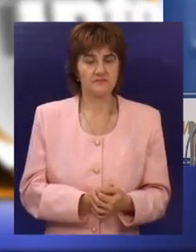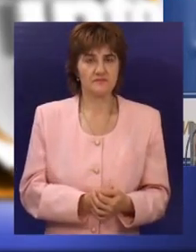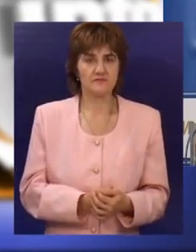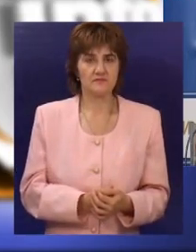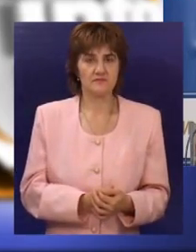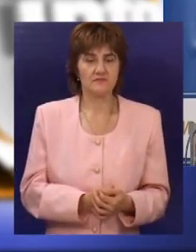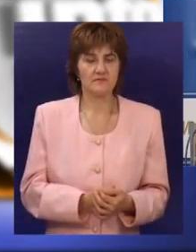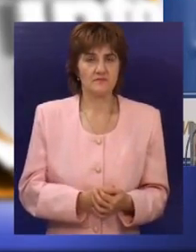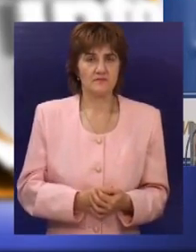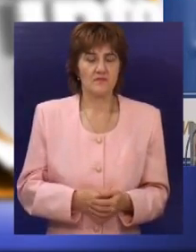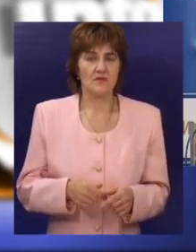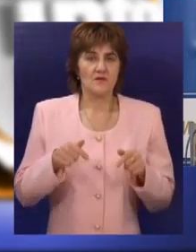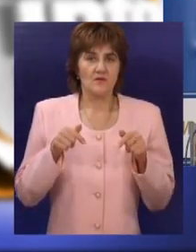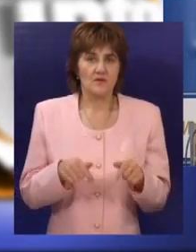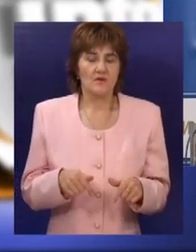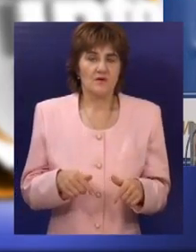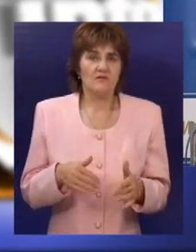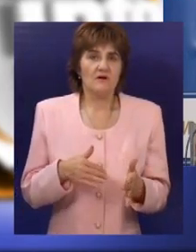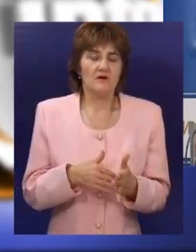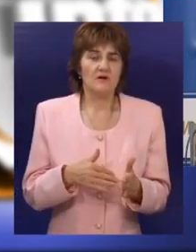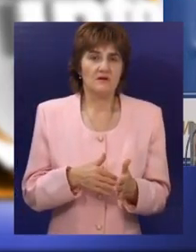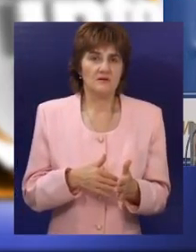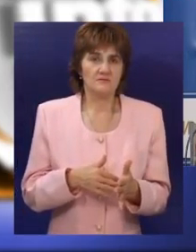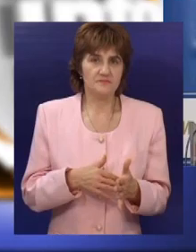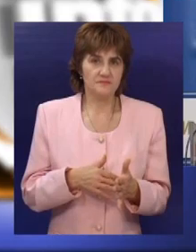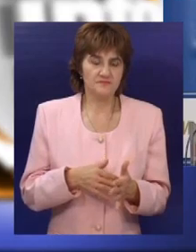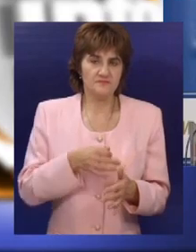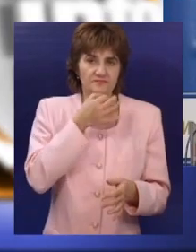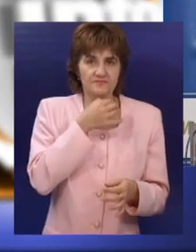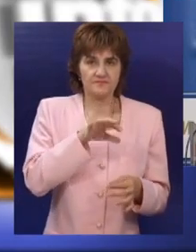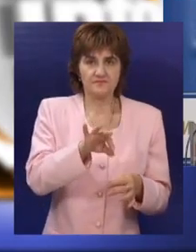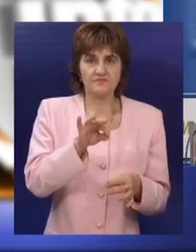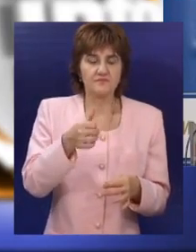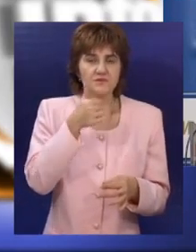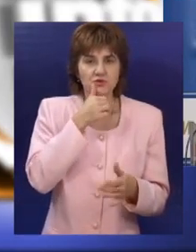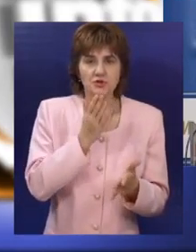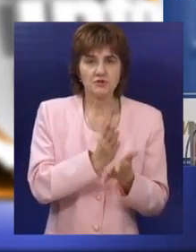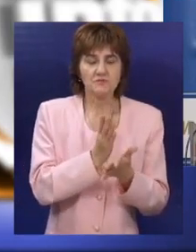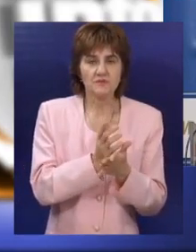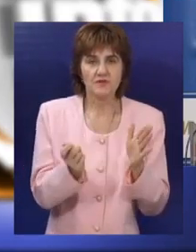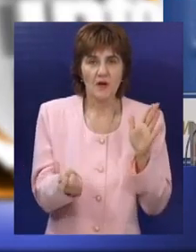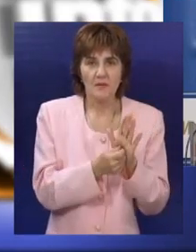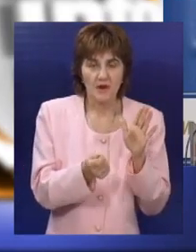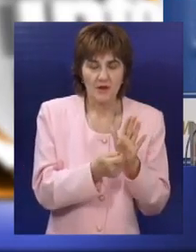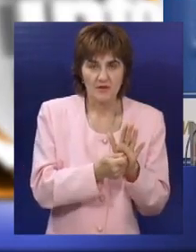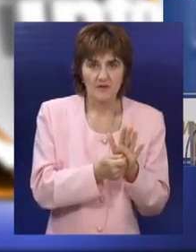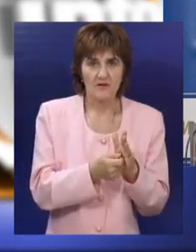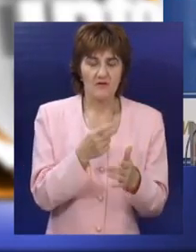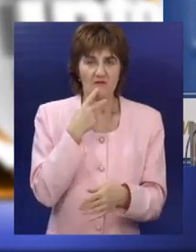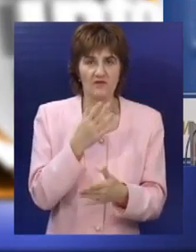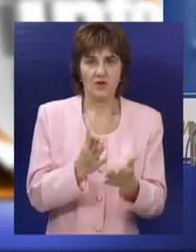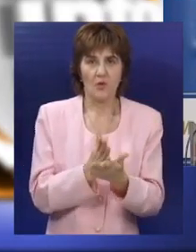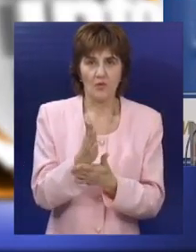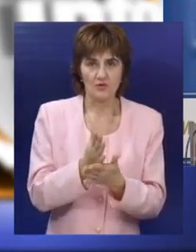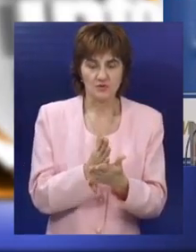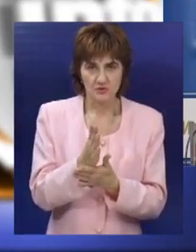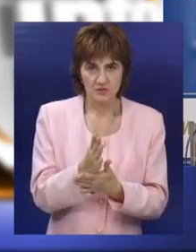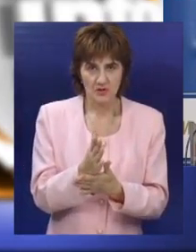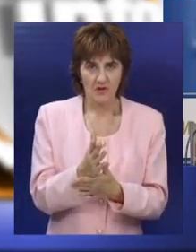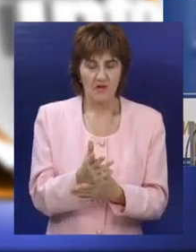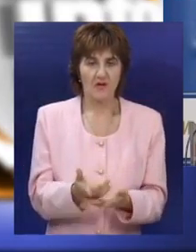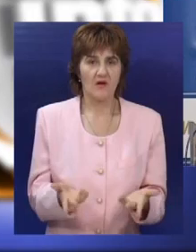prestonicama. Dakle, da profilišemo izbor robe koja se nudi, da profilišemo usluge